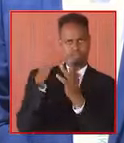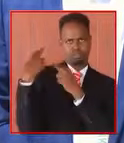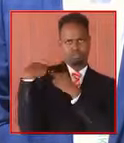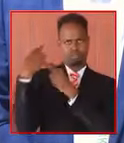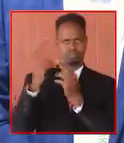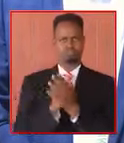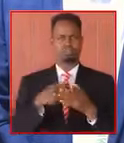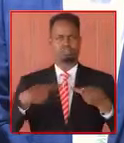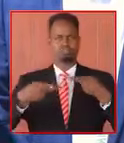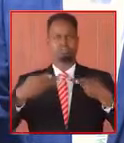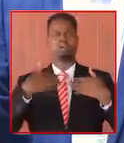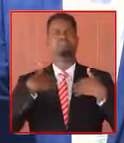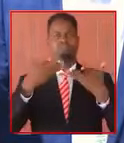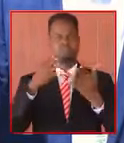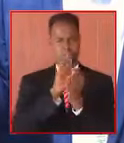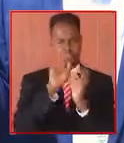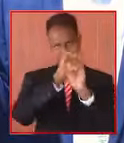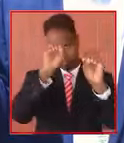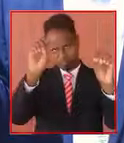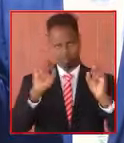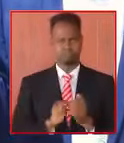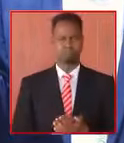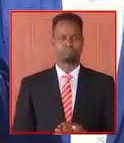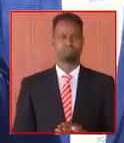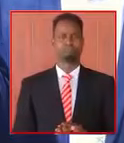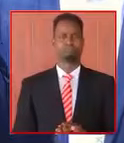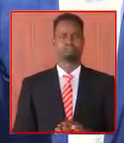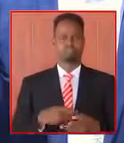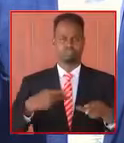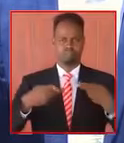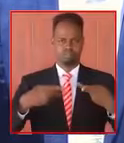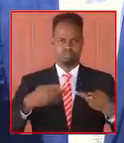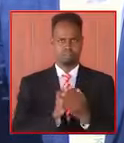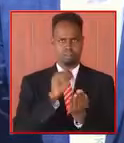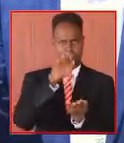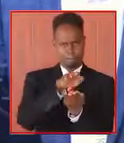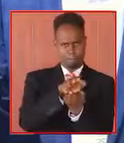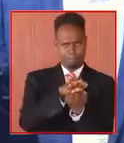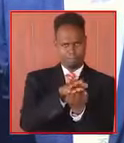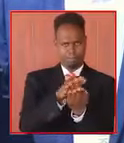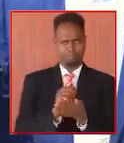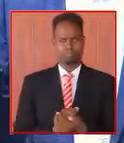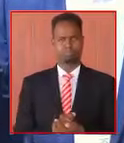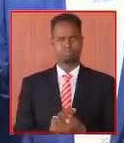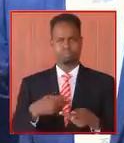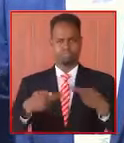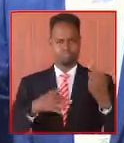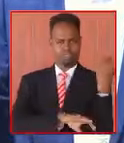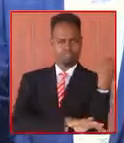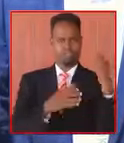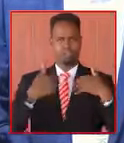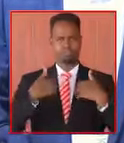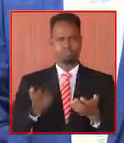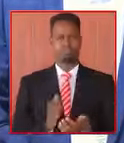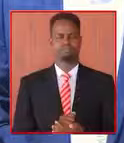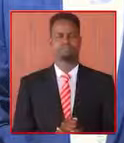مركا شركة أول حرس وتشيدين هي إيه المسؤول ده ده ألبرتا واللي بتوه كان وحكة حليان الدفاع بدنا